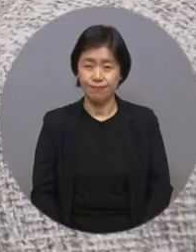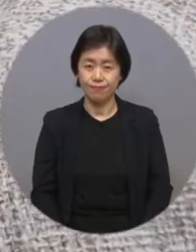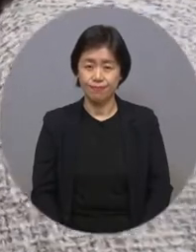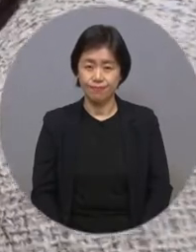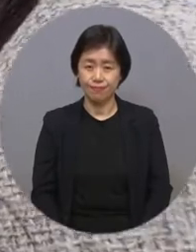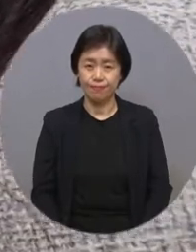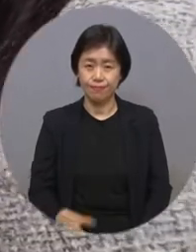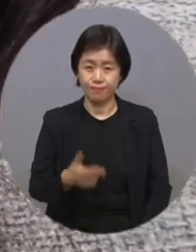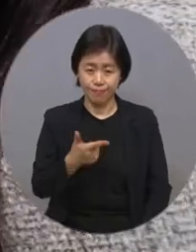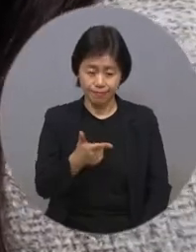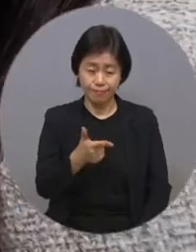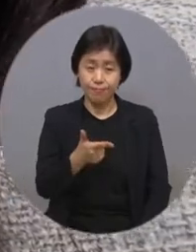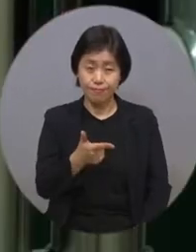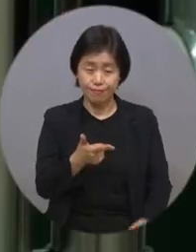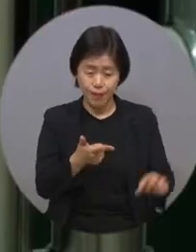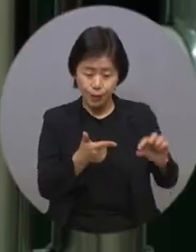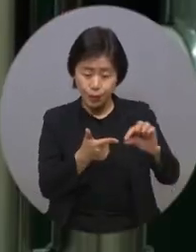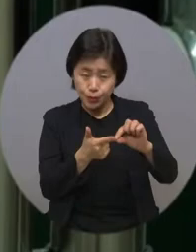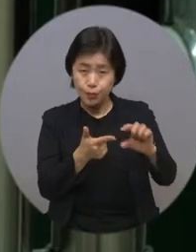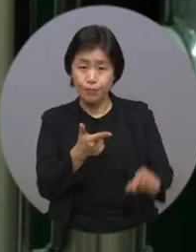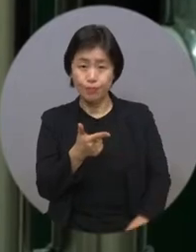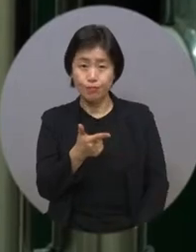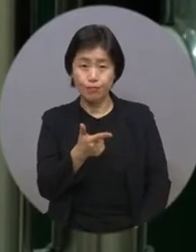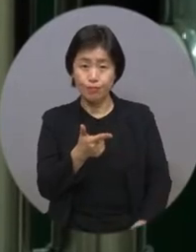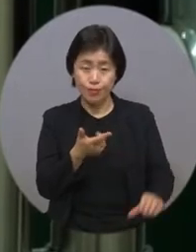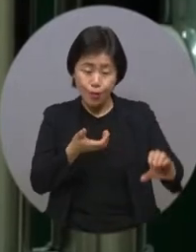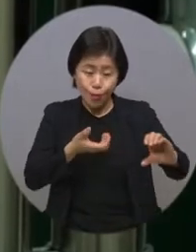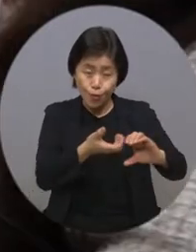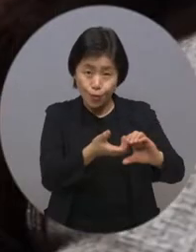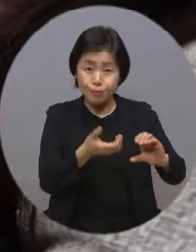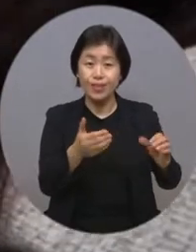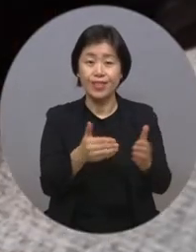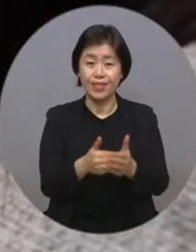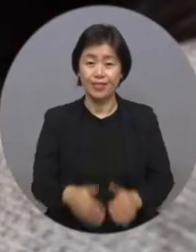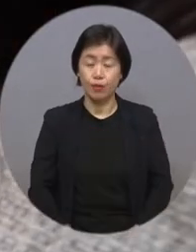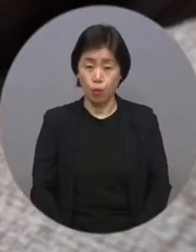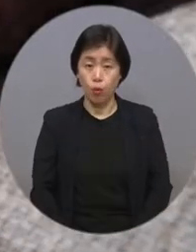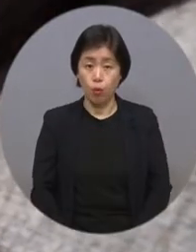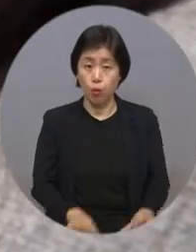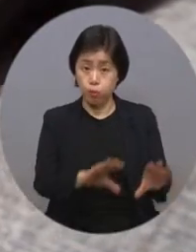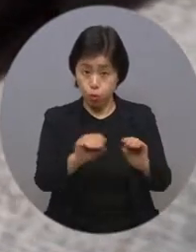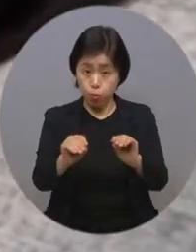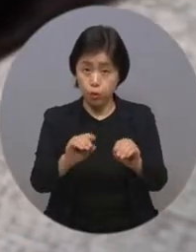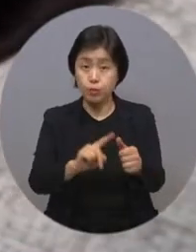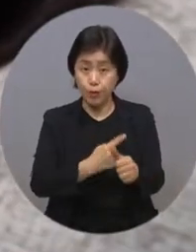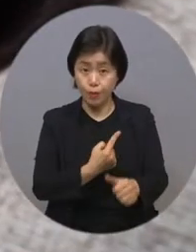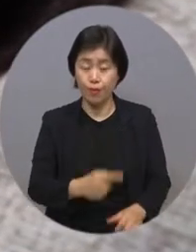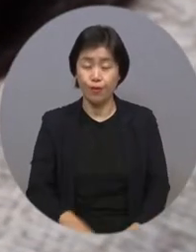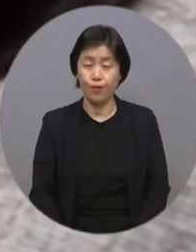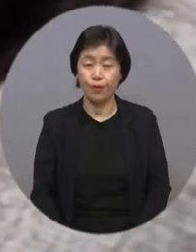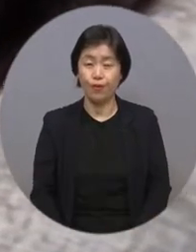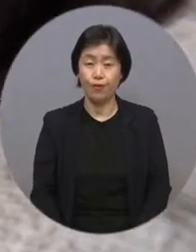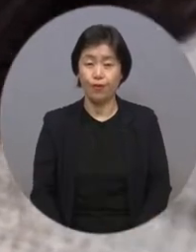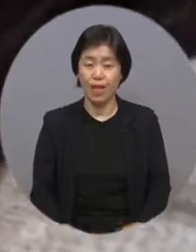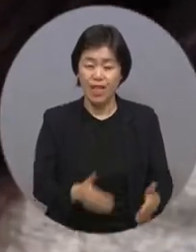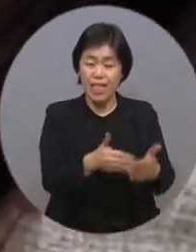자석하고, 아, 이게 자석이 있어서 진짜 좋은 것 같아요. 딱 네. 보세요. 그렇죠. 진짜 딱 멈추네요. 네.